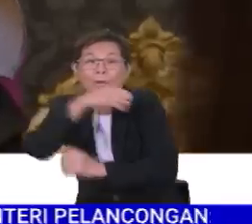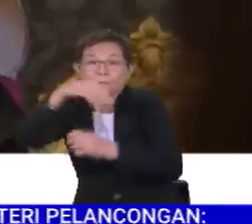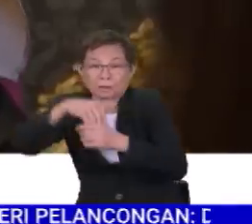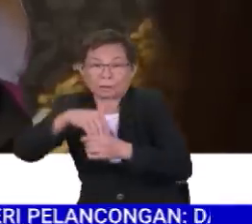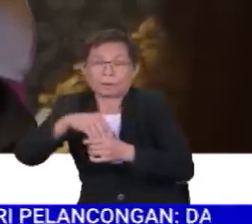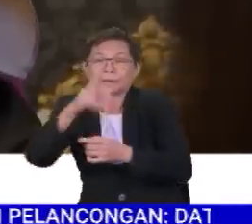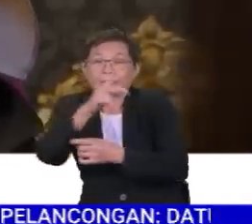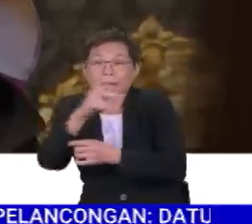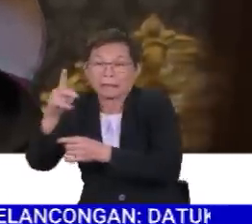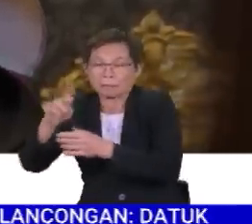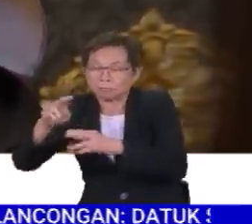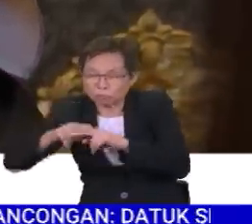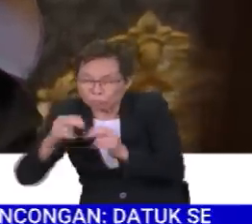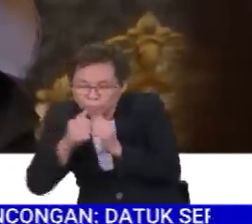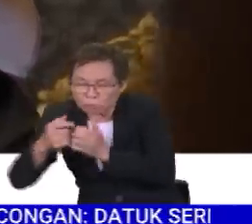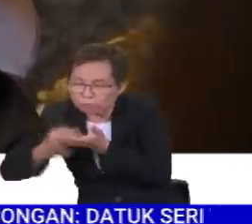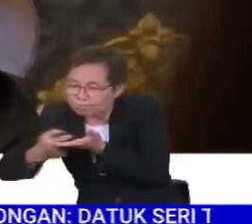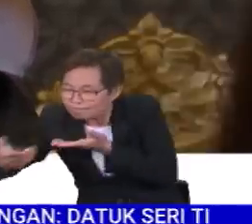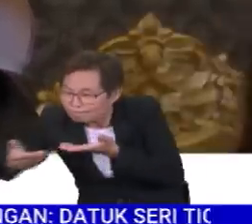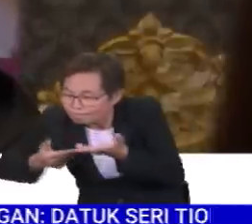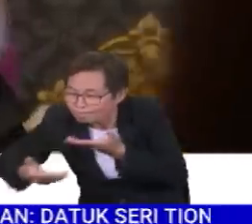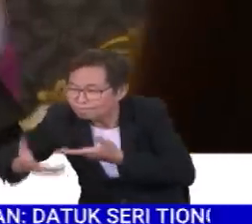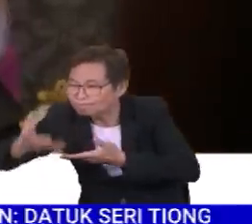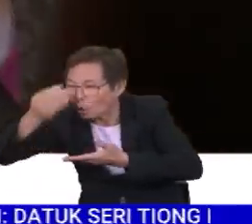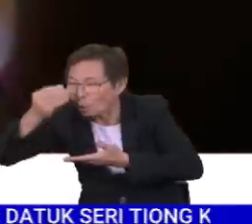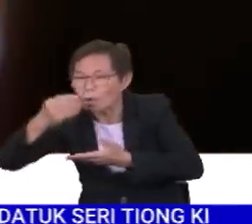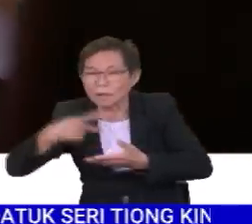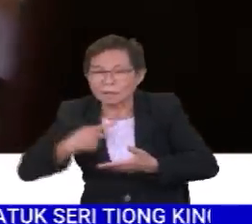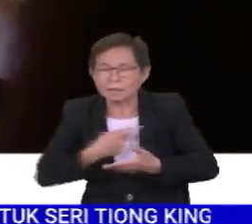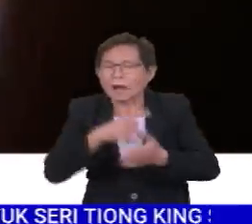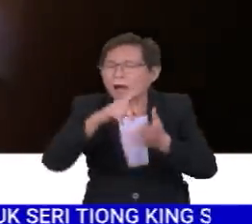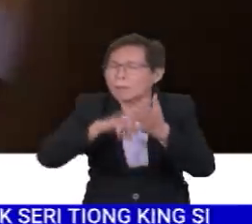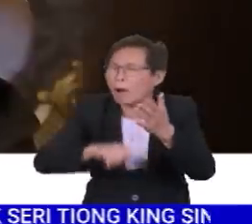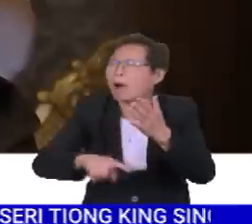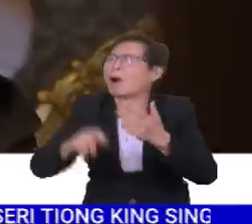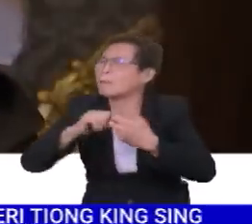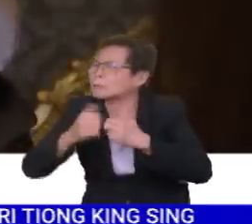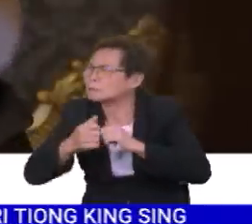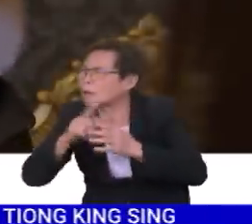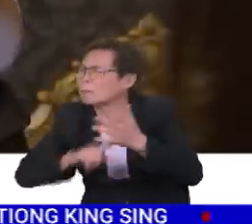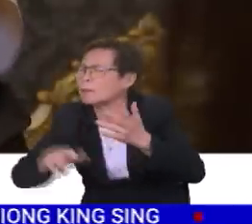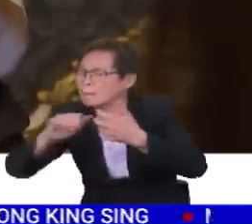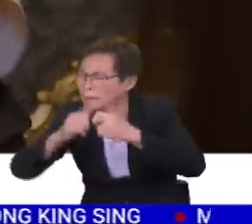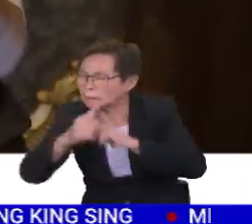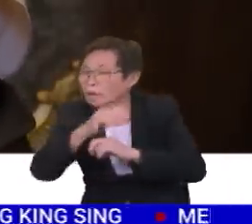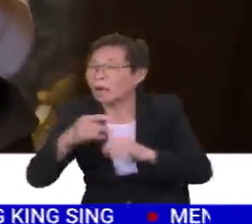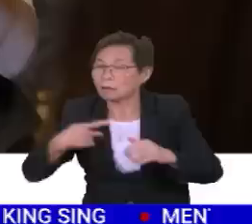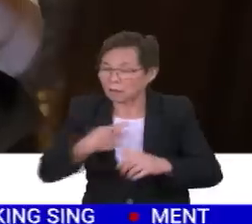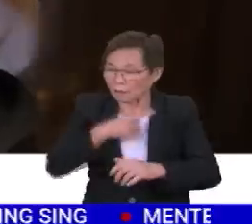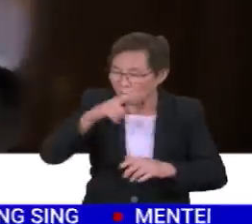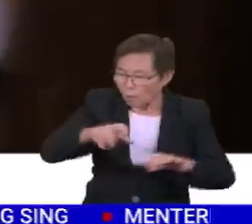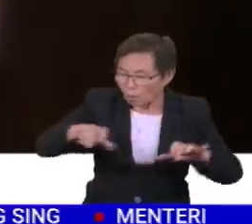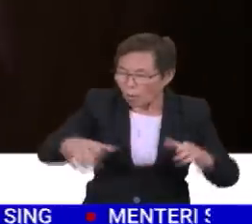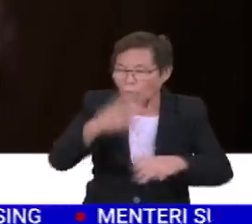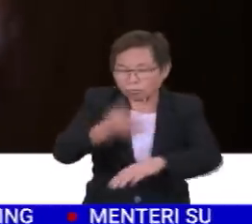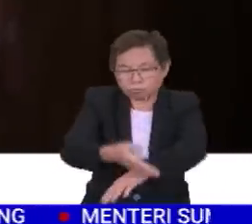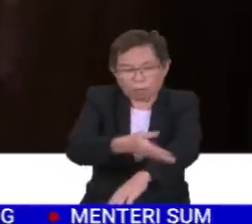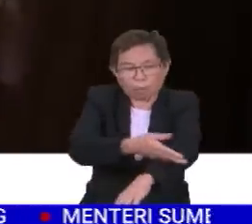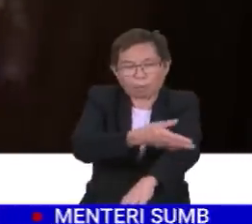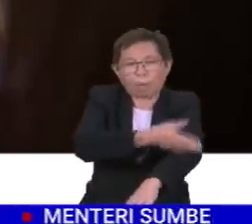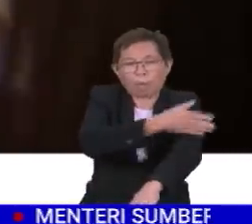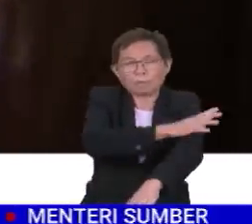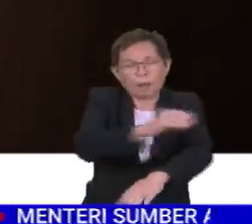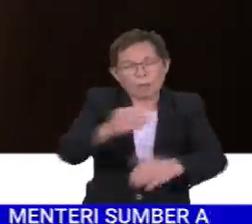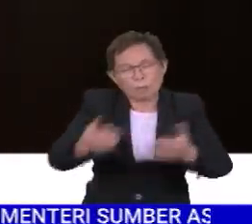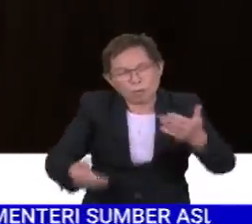di Kementerian Kesihatan itu, dan kita lay out apa masalah sebenarnya dan apa yang kita perlu lakukan untuk tambah baik, dan juga